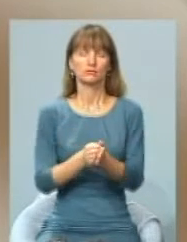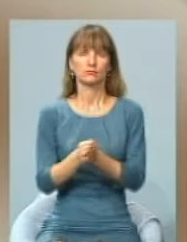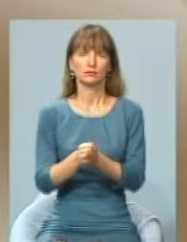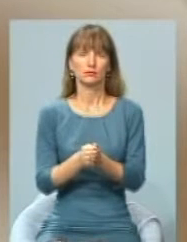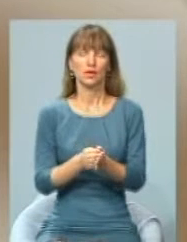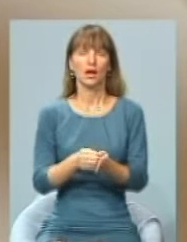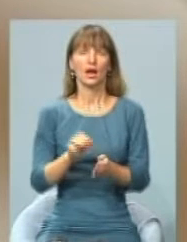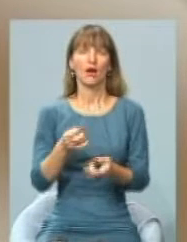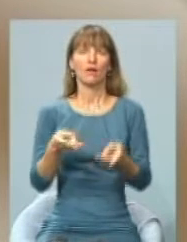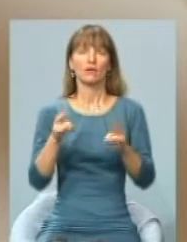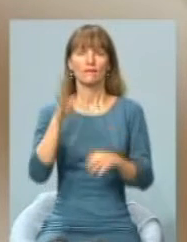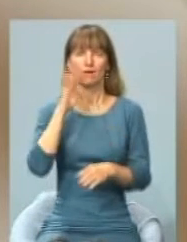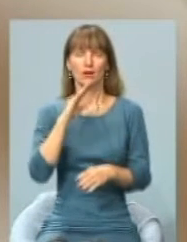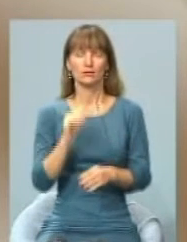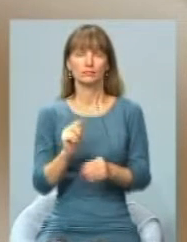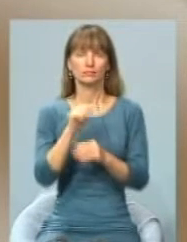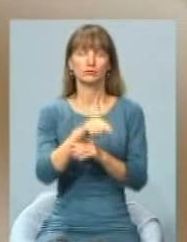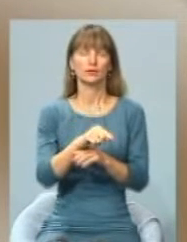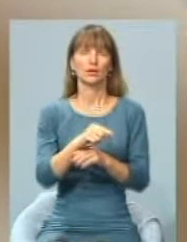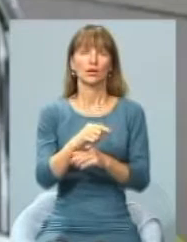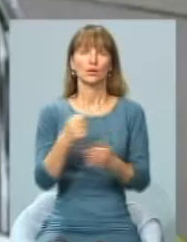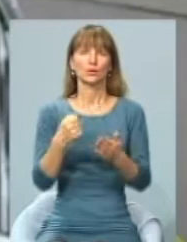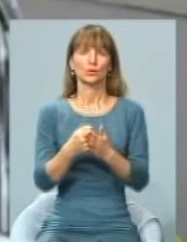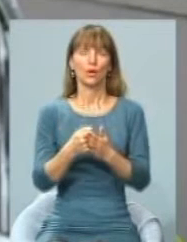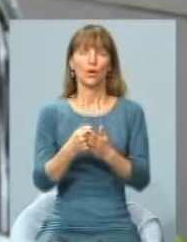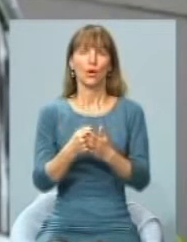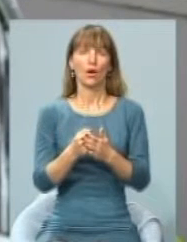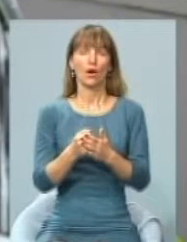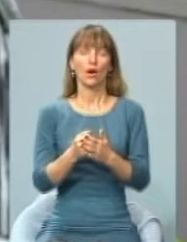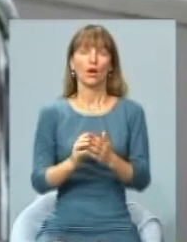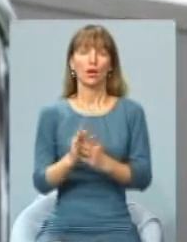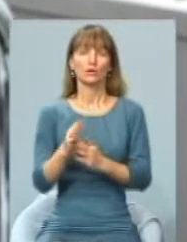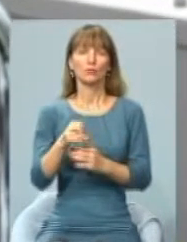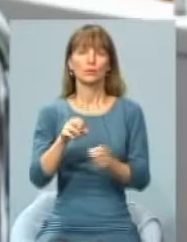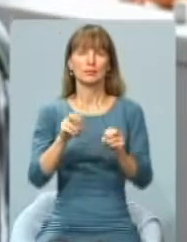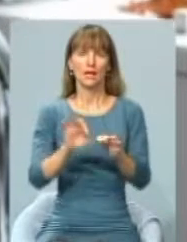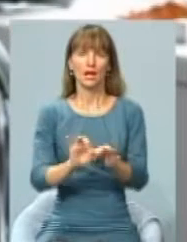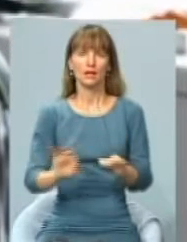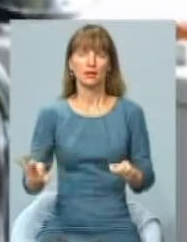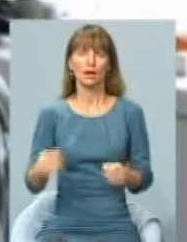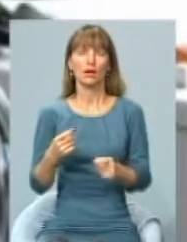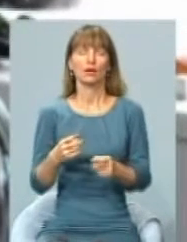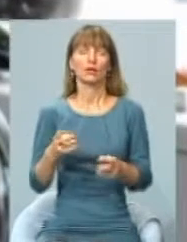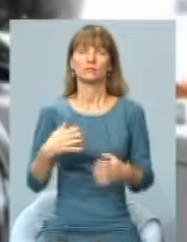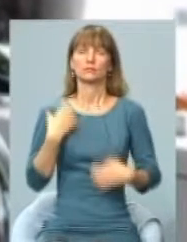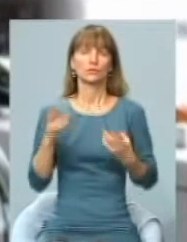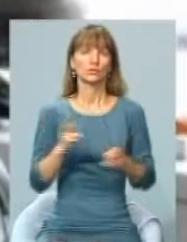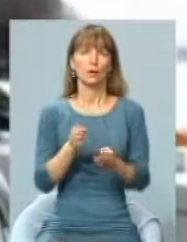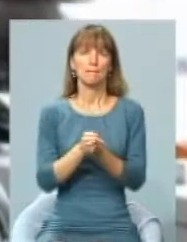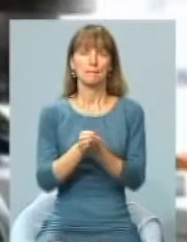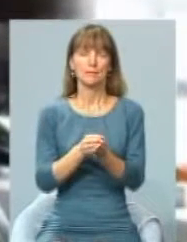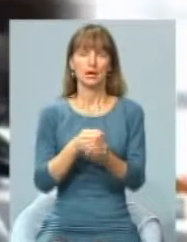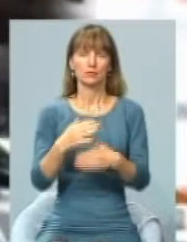а надлишок води надходить до рослини по проведеному каналу. Також можна не турбуватися, що мильний розчин зашкодить рослинам.